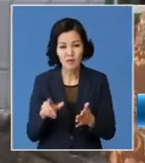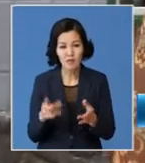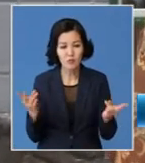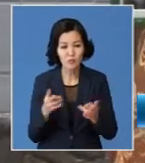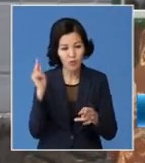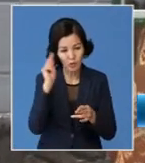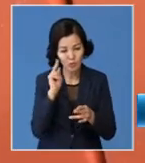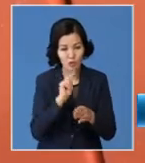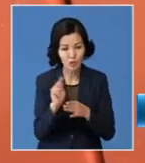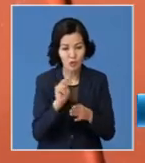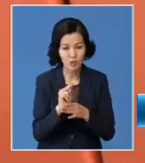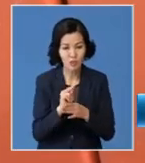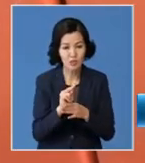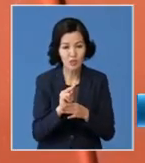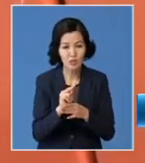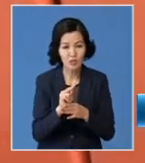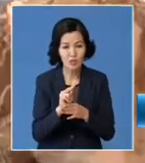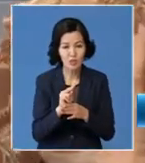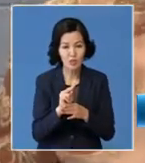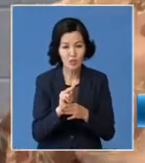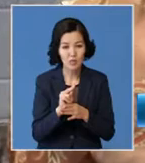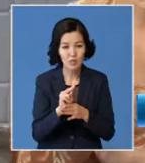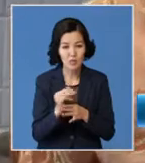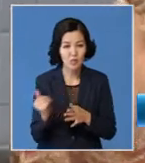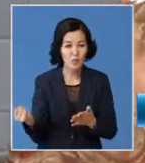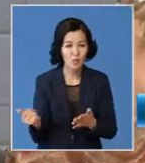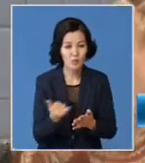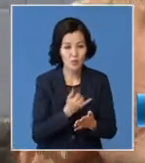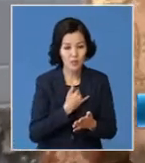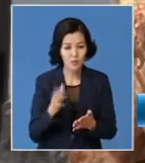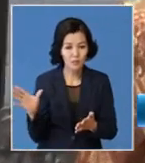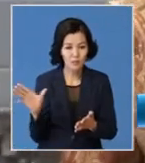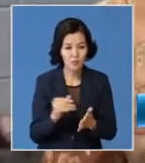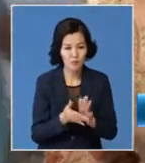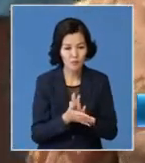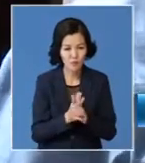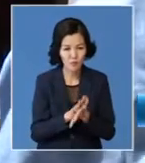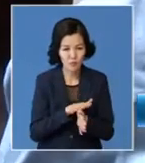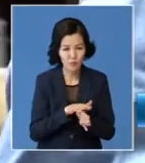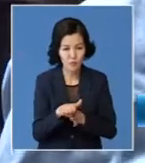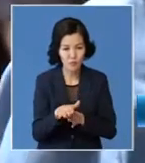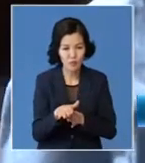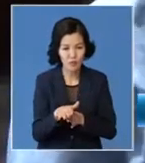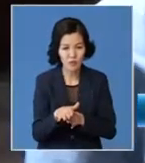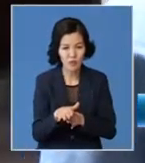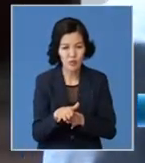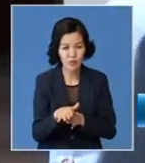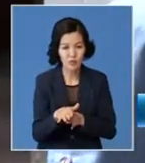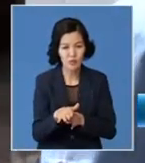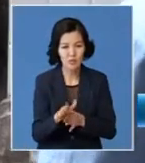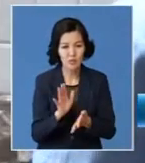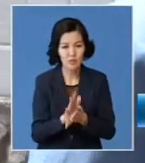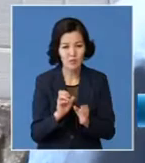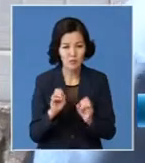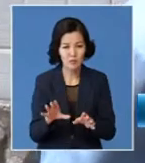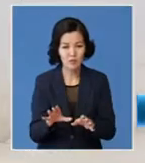мусор, где бы ни находился. У нас все кучу. Просто недостаточно мусор,